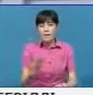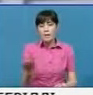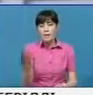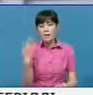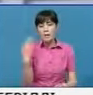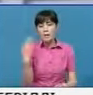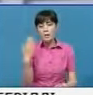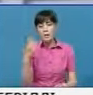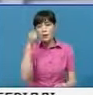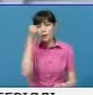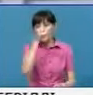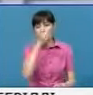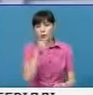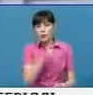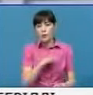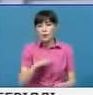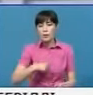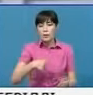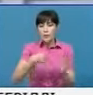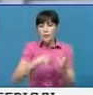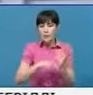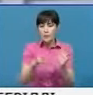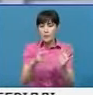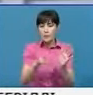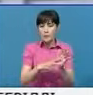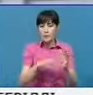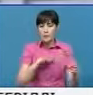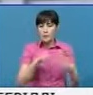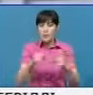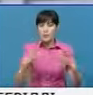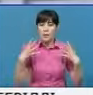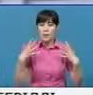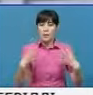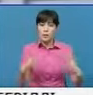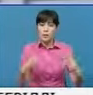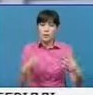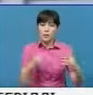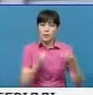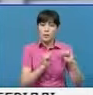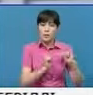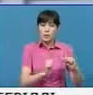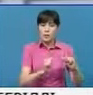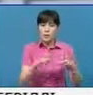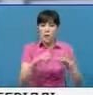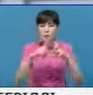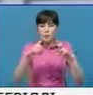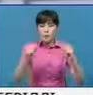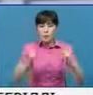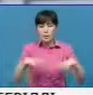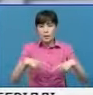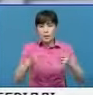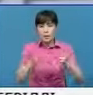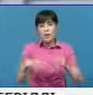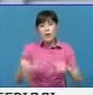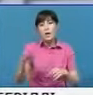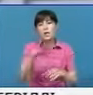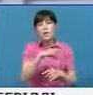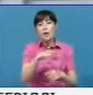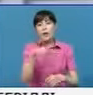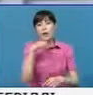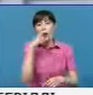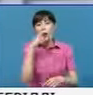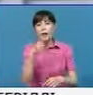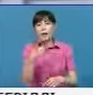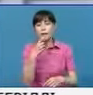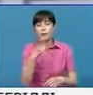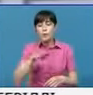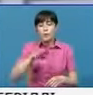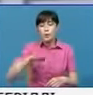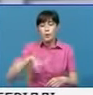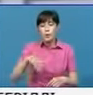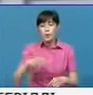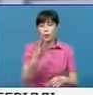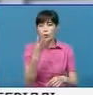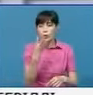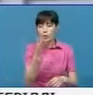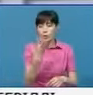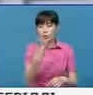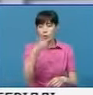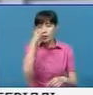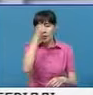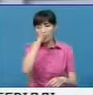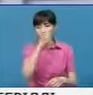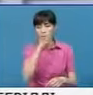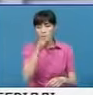өзінде 68 нысан денсаулық сақтау нысандары салынған. А жалпы айтатын болсақ, осы соңғы 4-5 жылдың